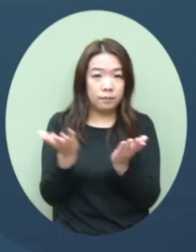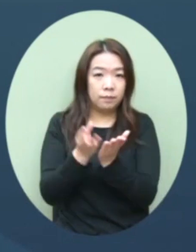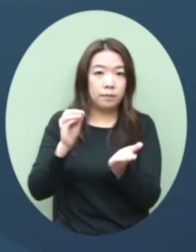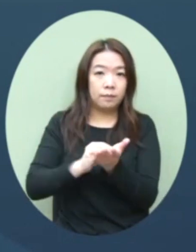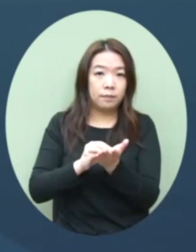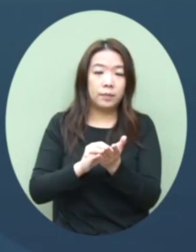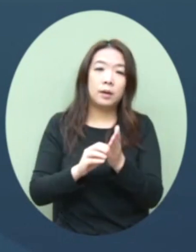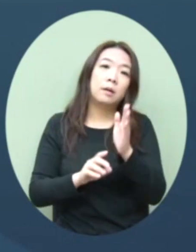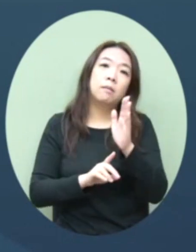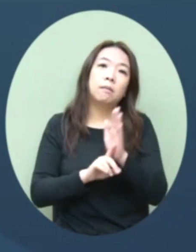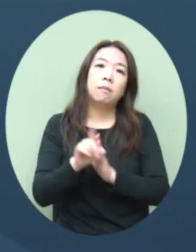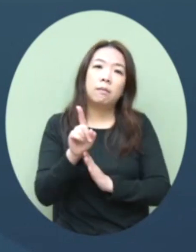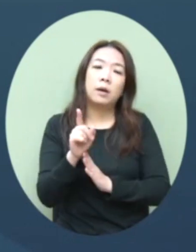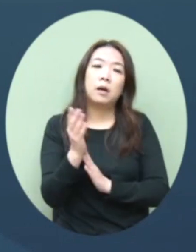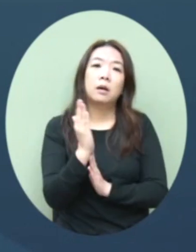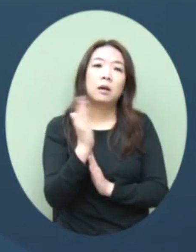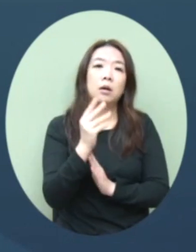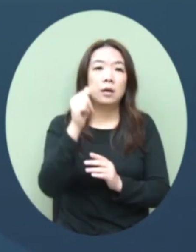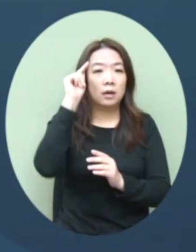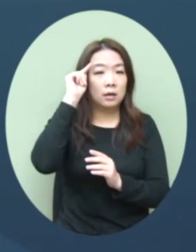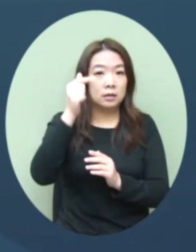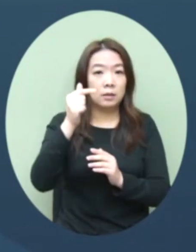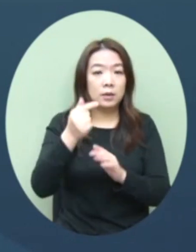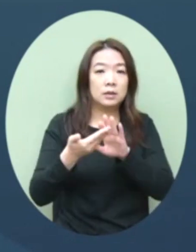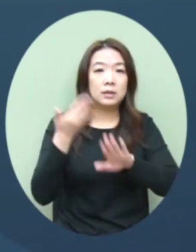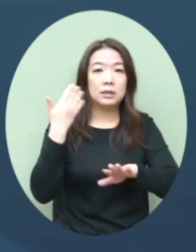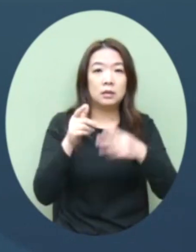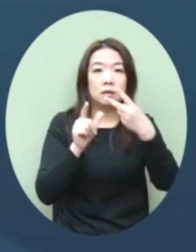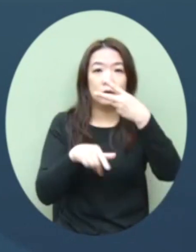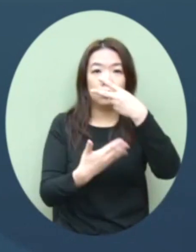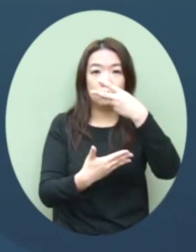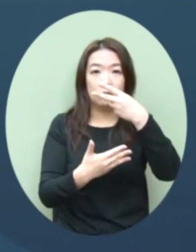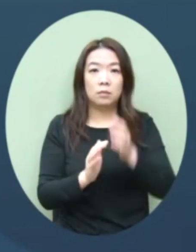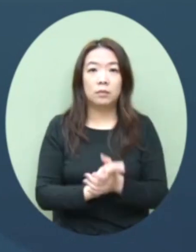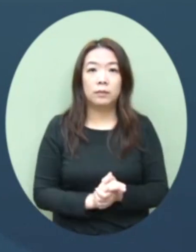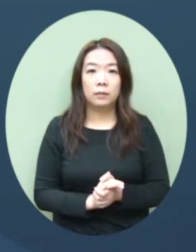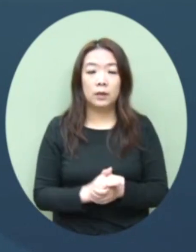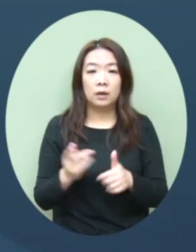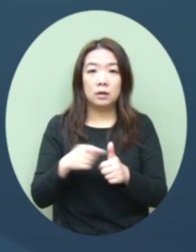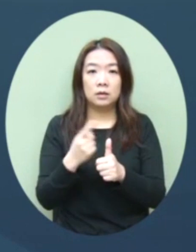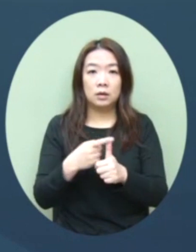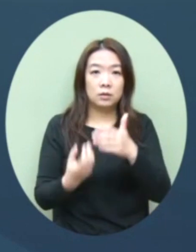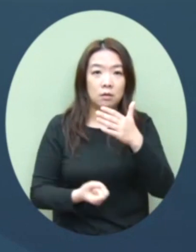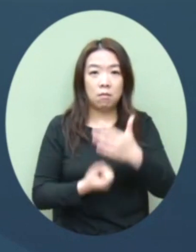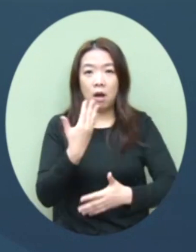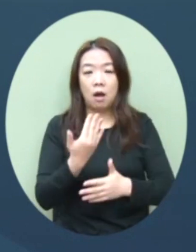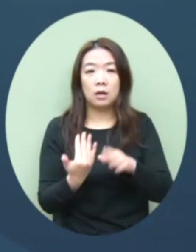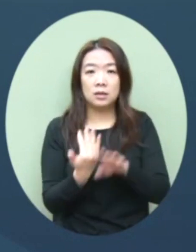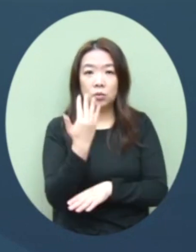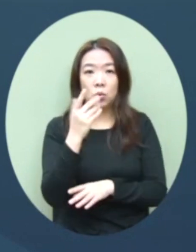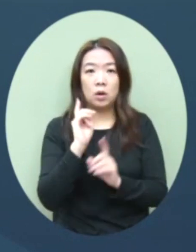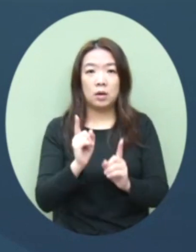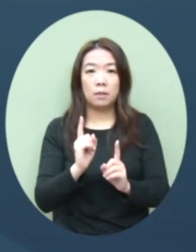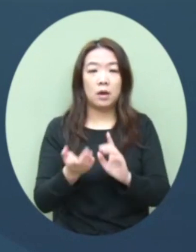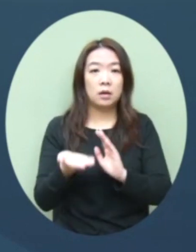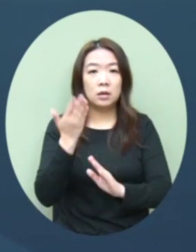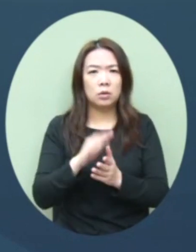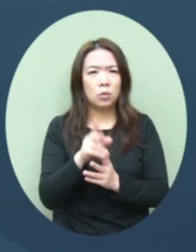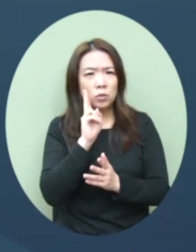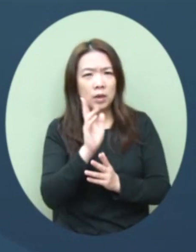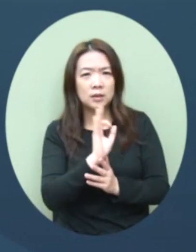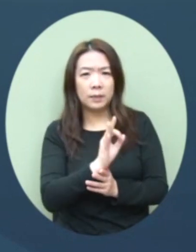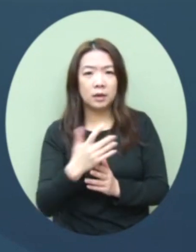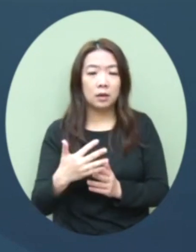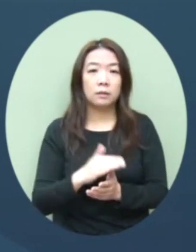案已经是由大概十日前就是2月5日首次出现超过100多宗当日应是300